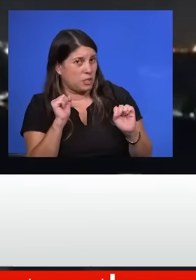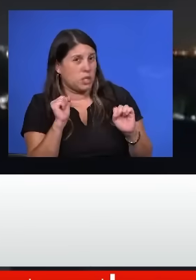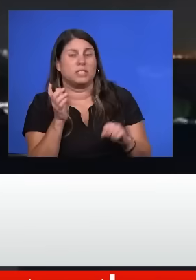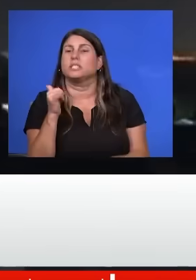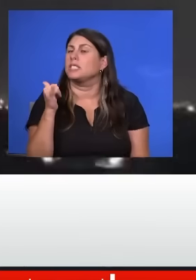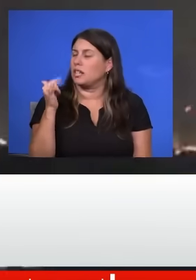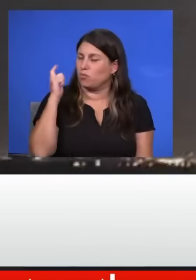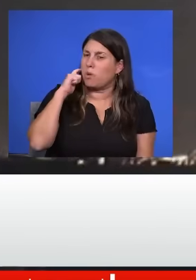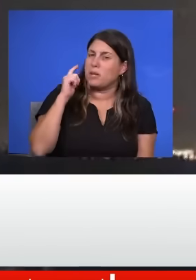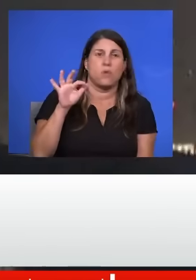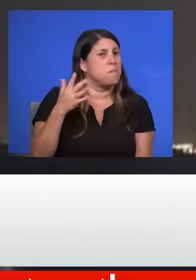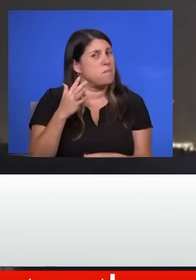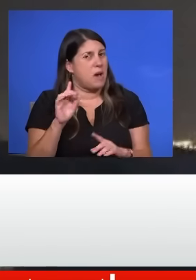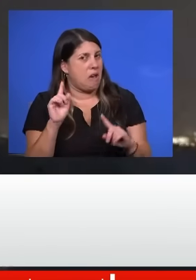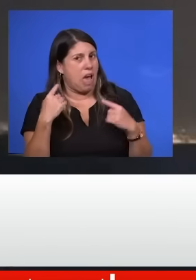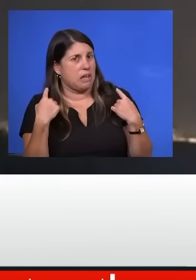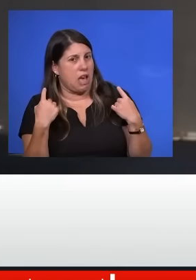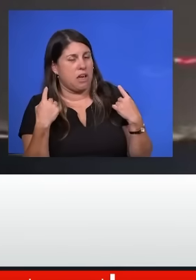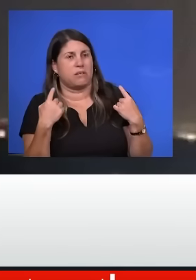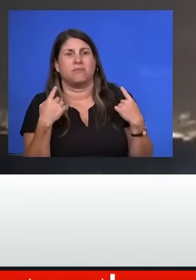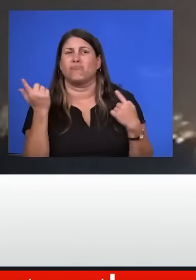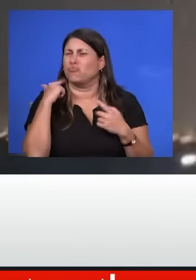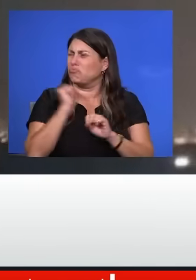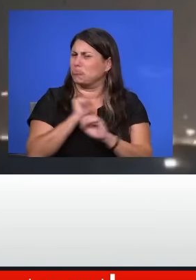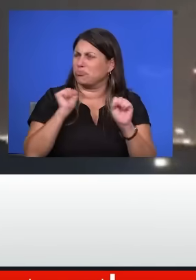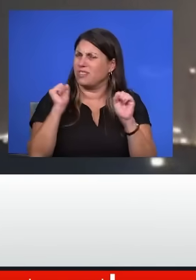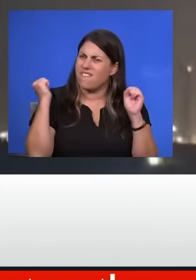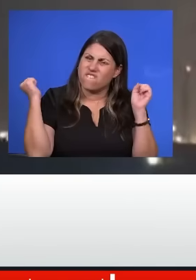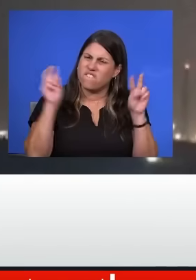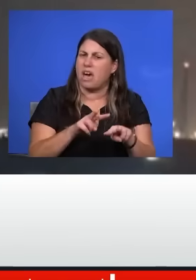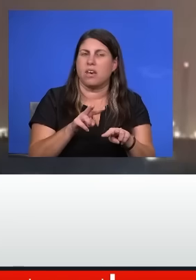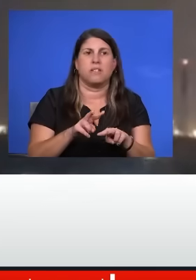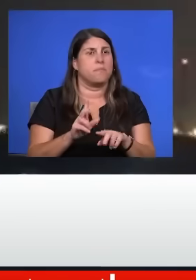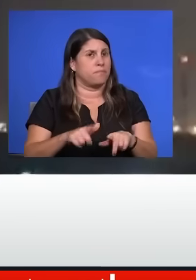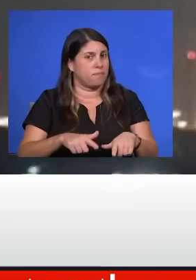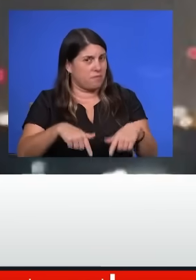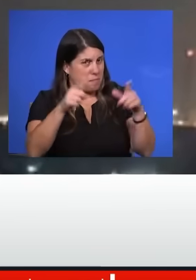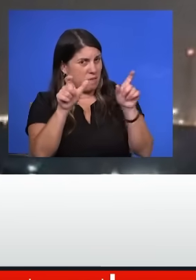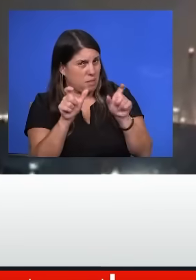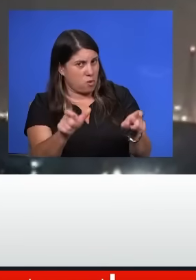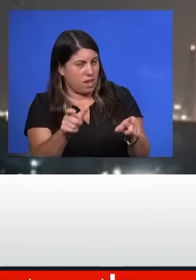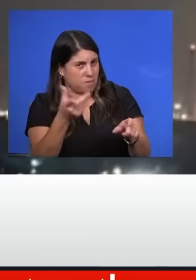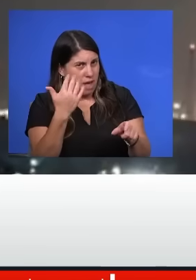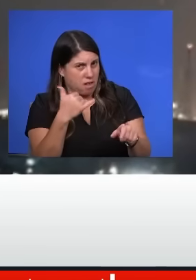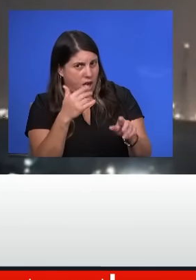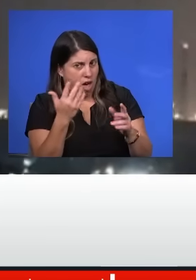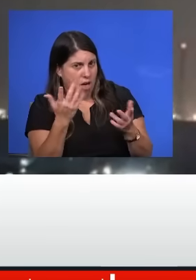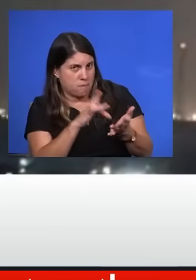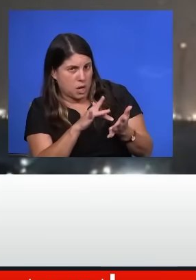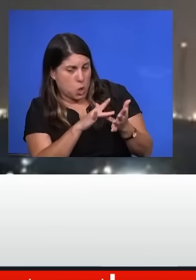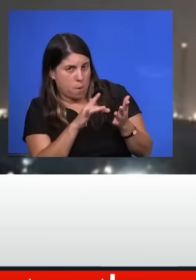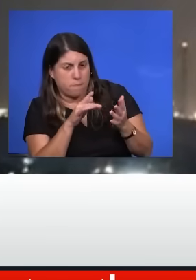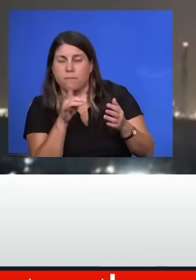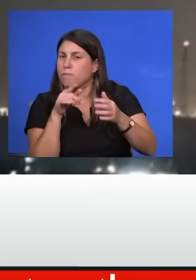בדיוק היה? פיצוץ חזק. מבנים מוגנים? היה לכם לברוח? כן, ברחנו לכיוון